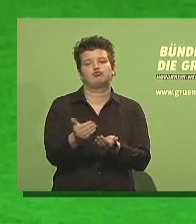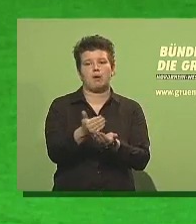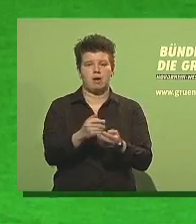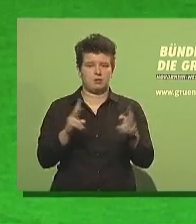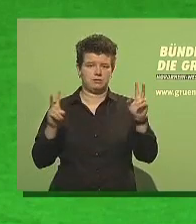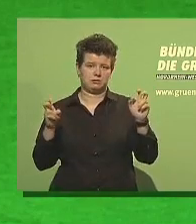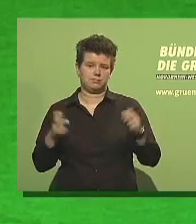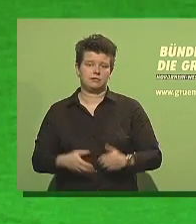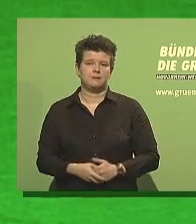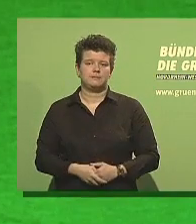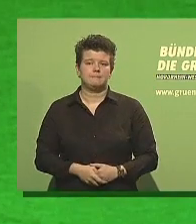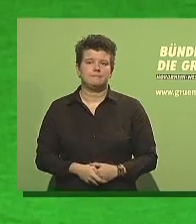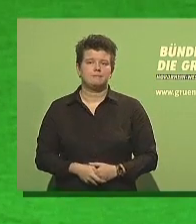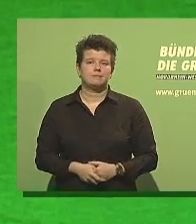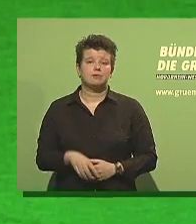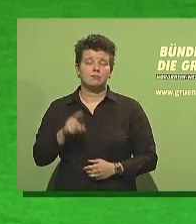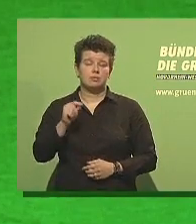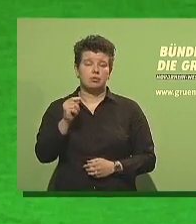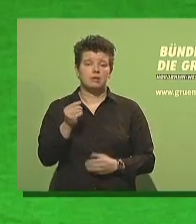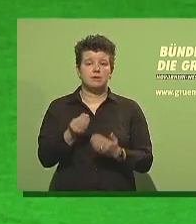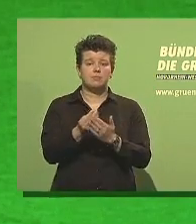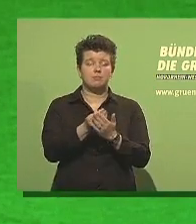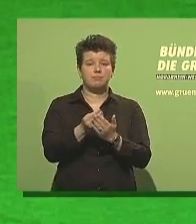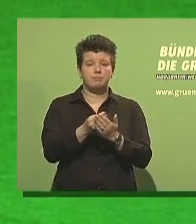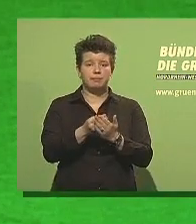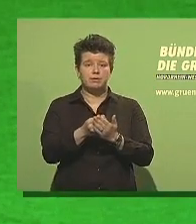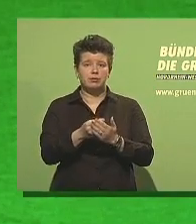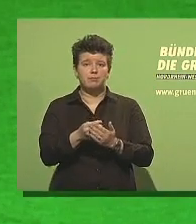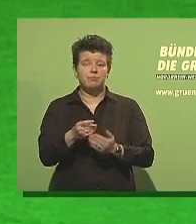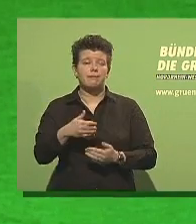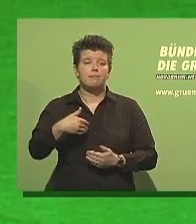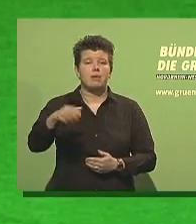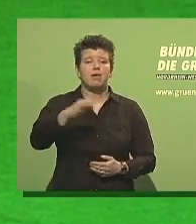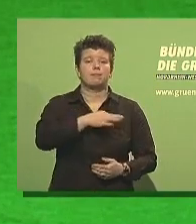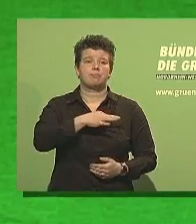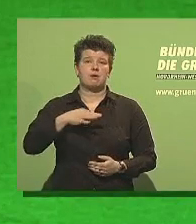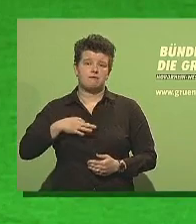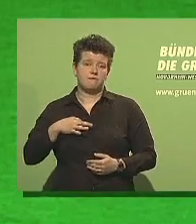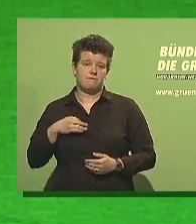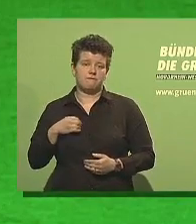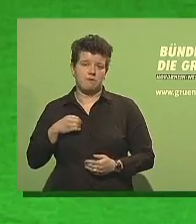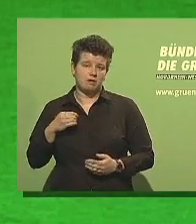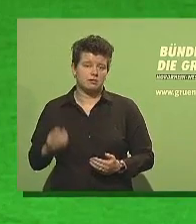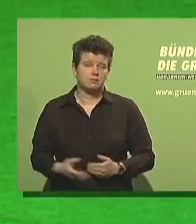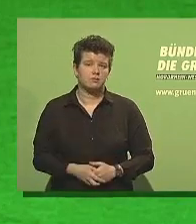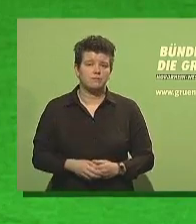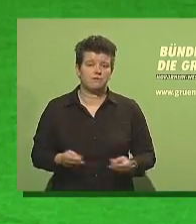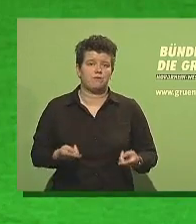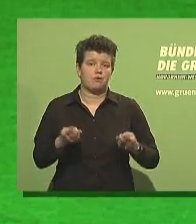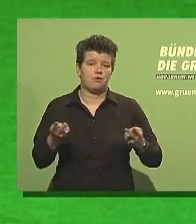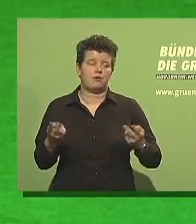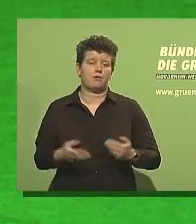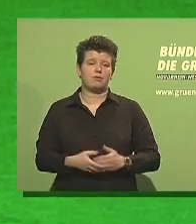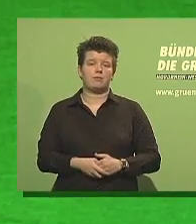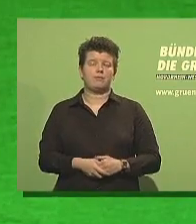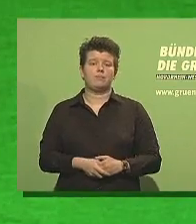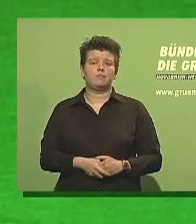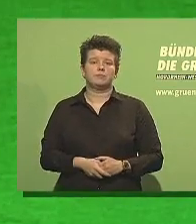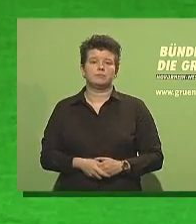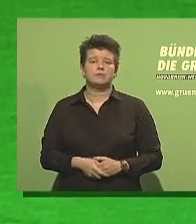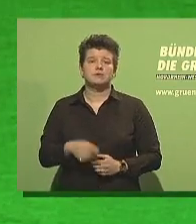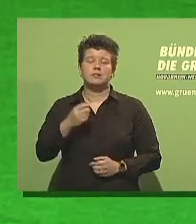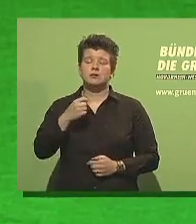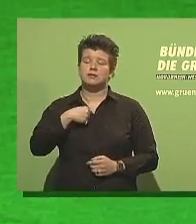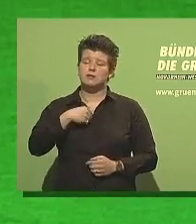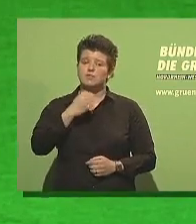privatisiert und die Versicherungswirtschaft subventioniert. Beides will ich nicht. Ich will gute öffentliche Bildungsinfrastruktur für